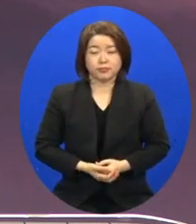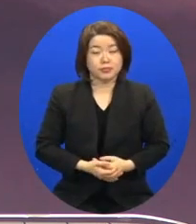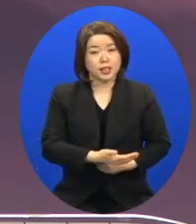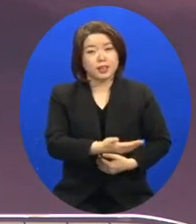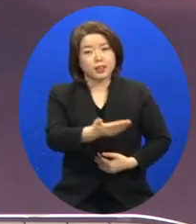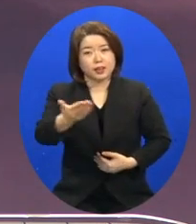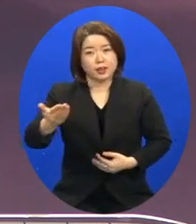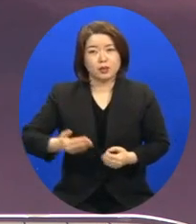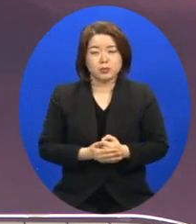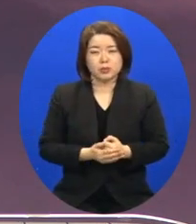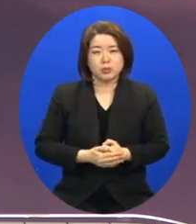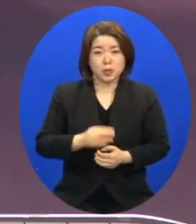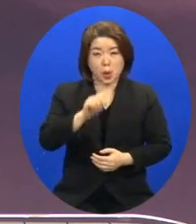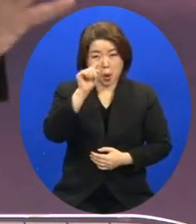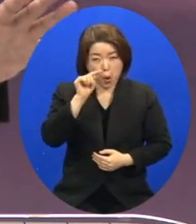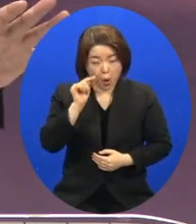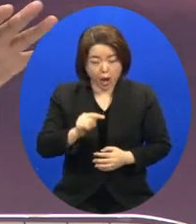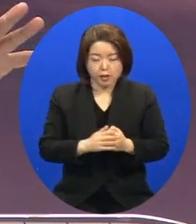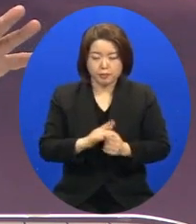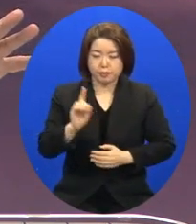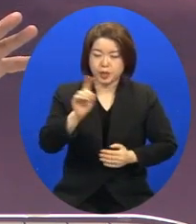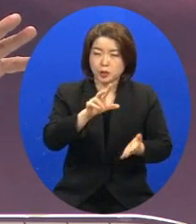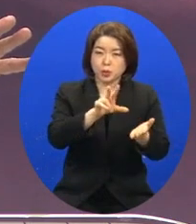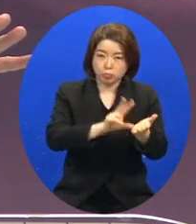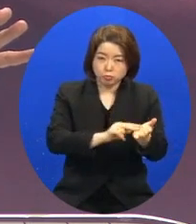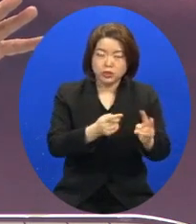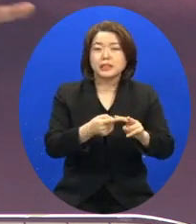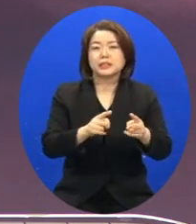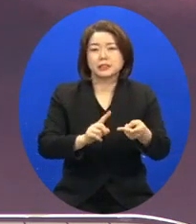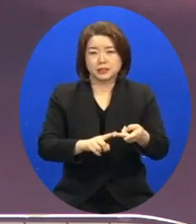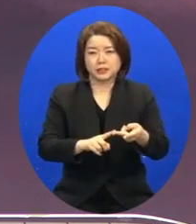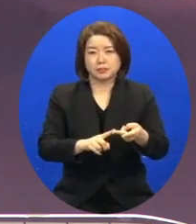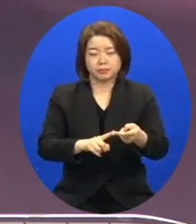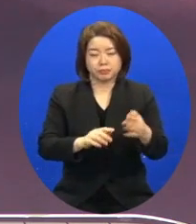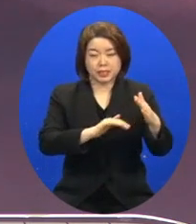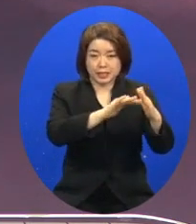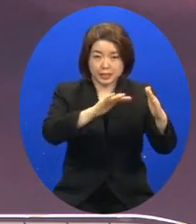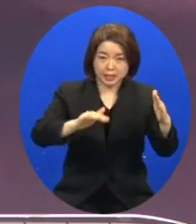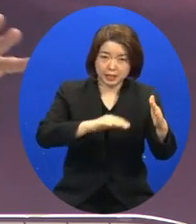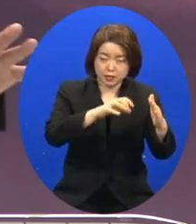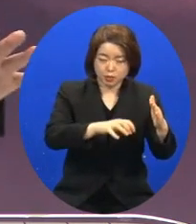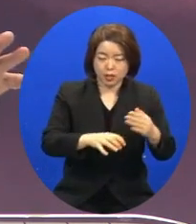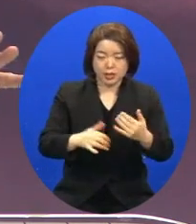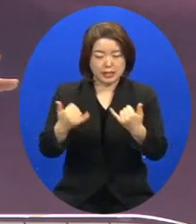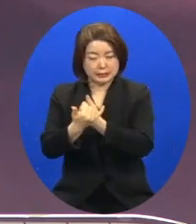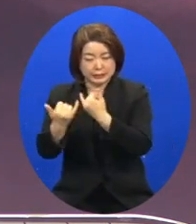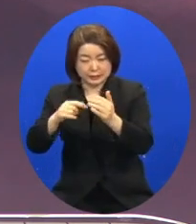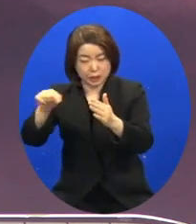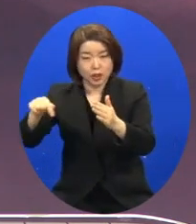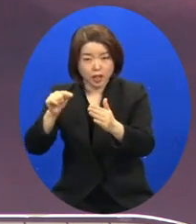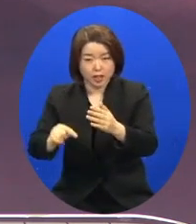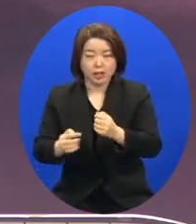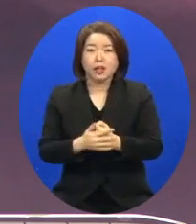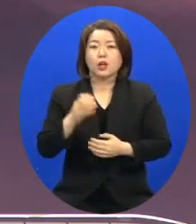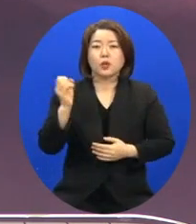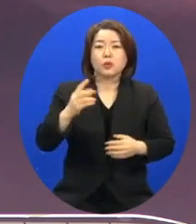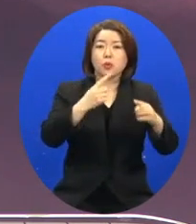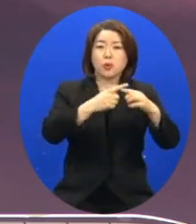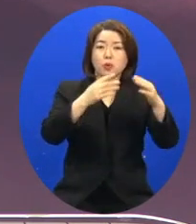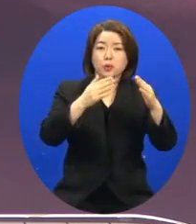여러분, 혹시 어떤 문제든지 간에 가족 안에, 친척 안에 또는